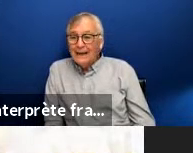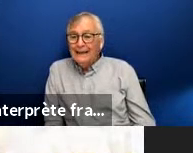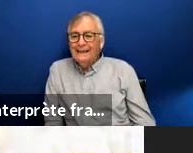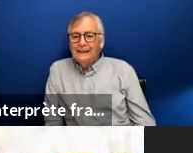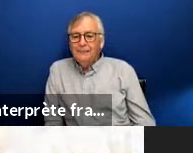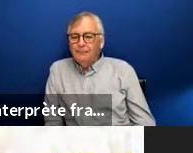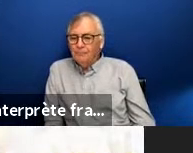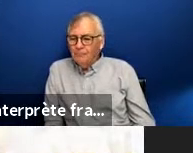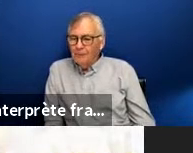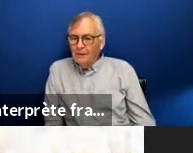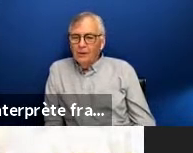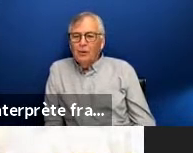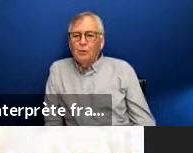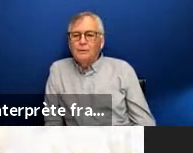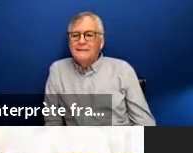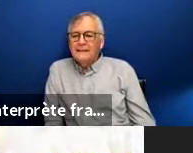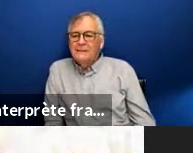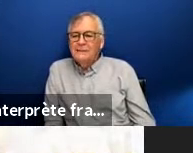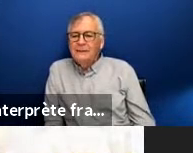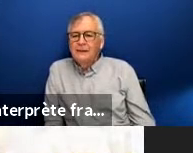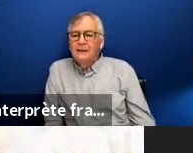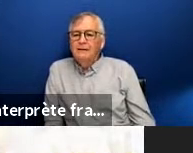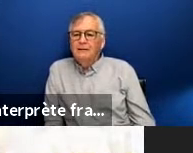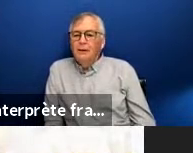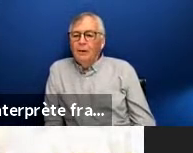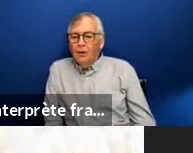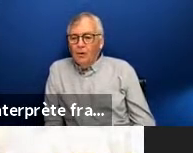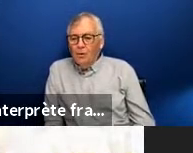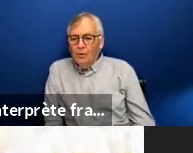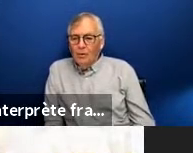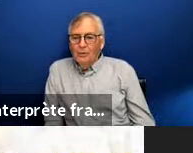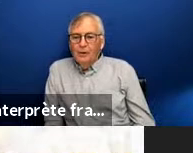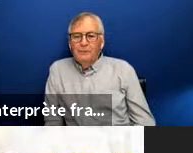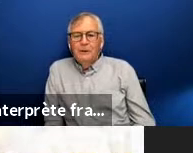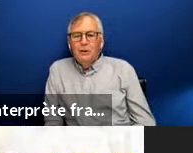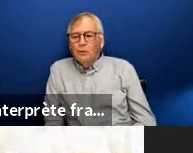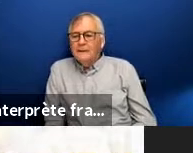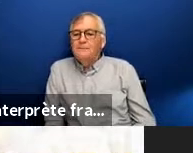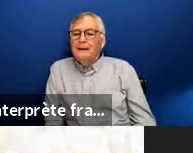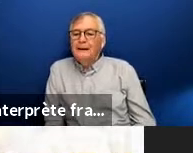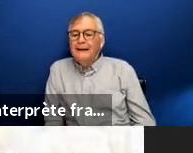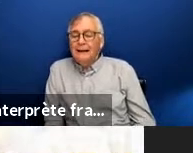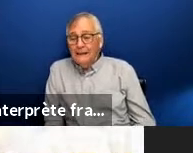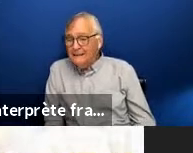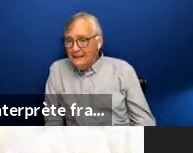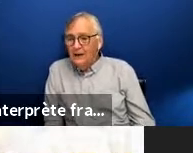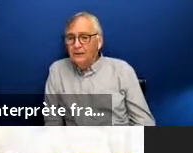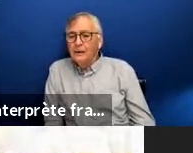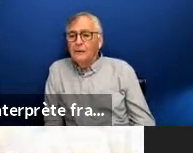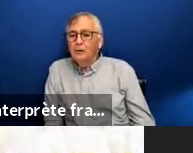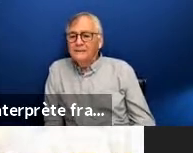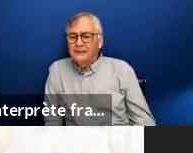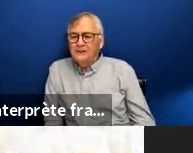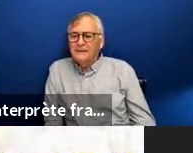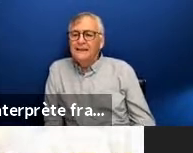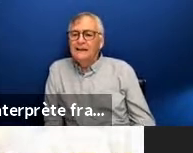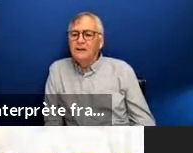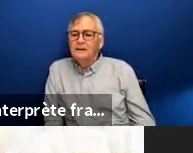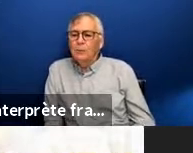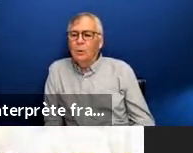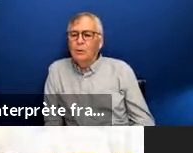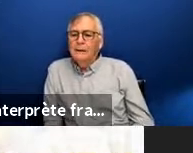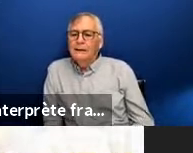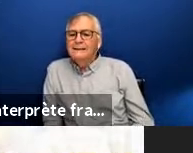Et à chaque année, ils ont des activités, puis ils ont des spectacles. Et leur siège social